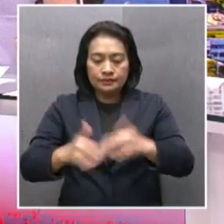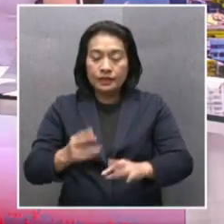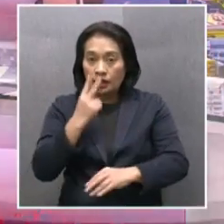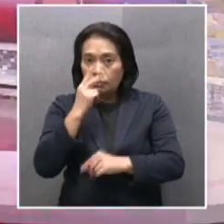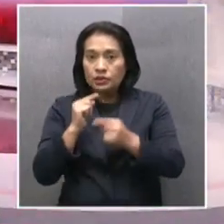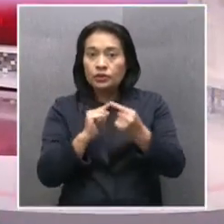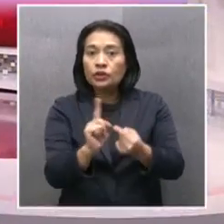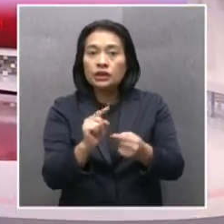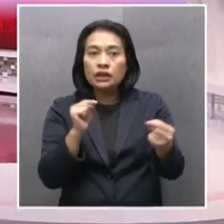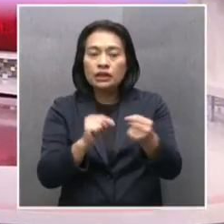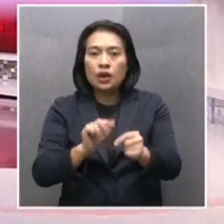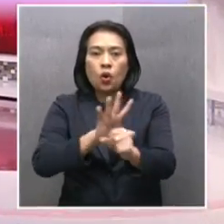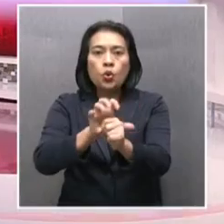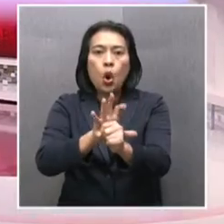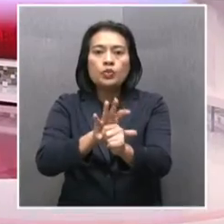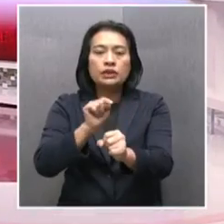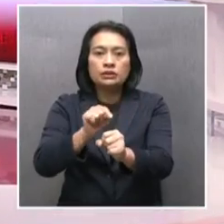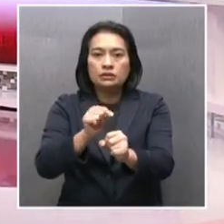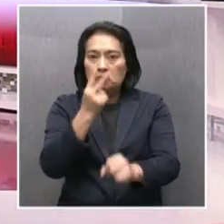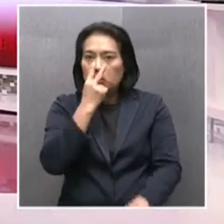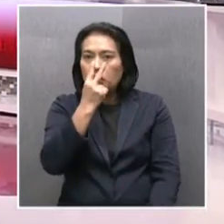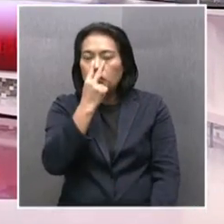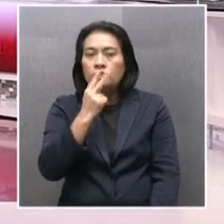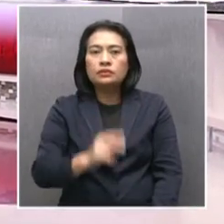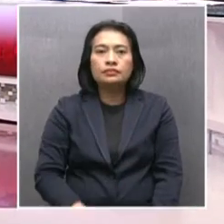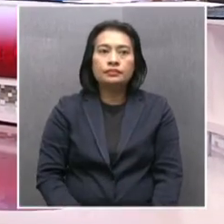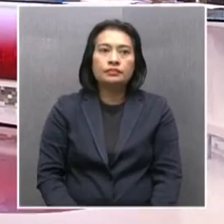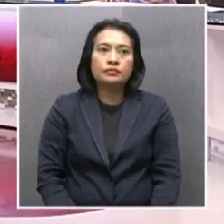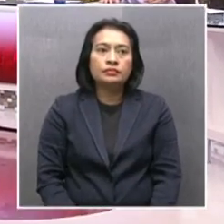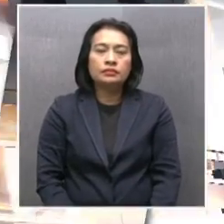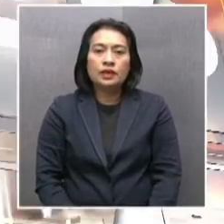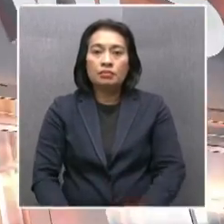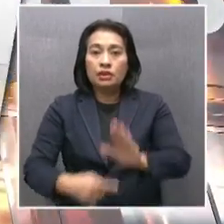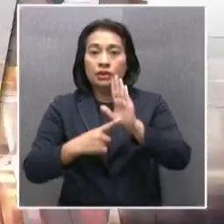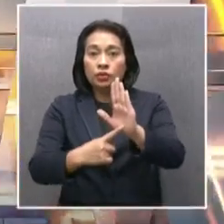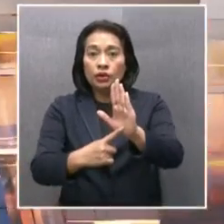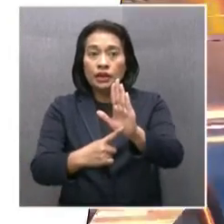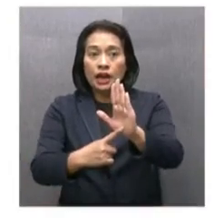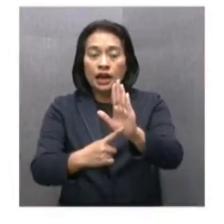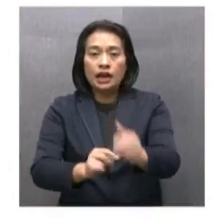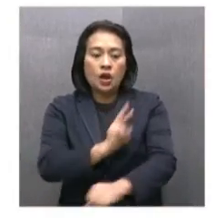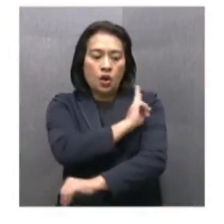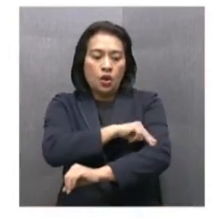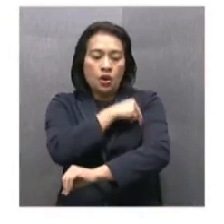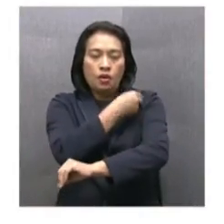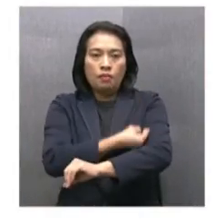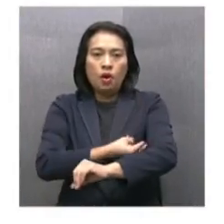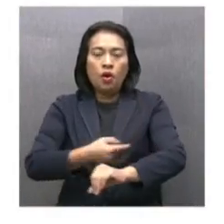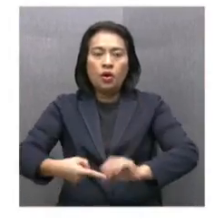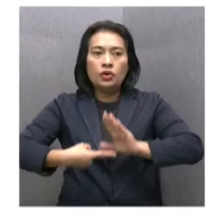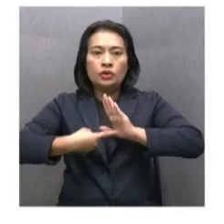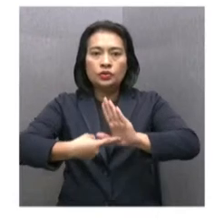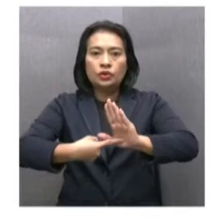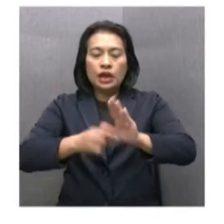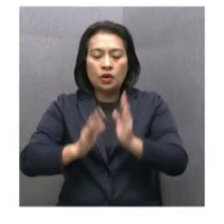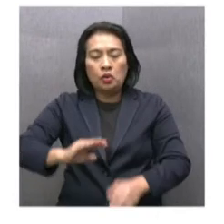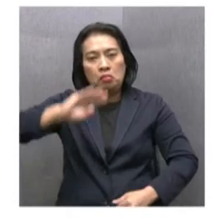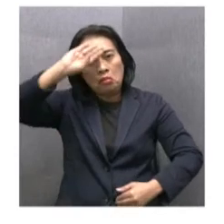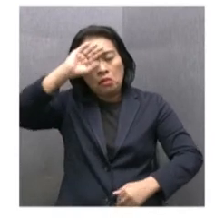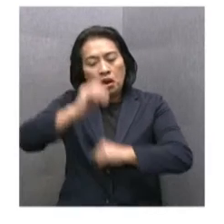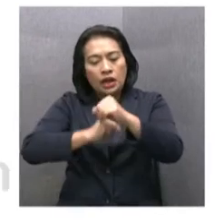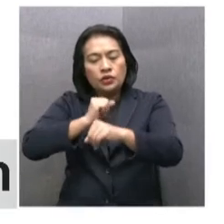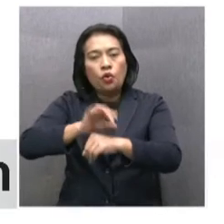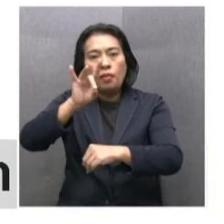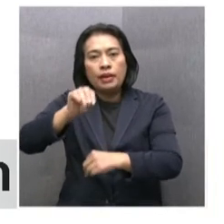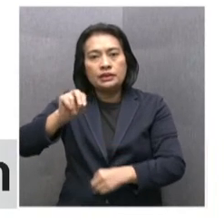ามเรื่องของโควิด -19 กันหน่อยนะครับมีเคสตัวอย่างนะครับคือคุณหมอมนูเนี่ยท่านยกเคสของผู้ป่วยวัย83